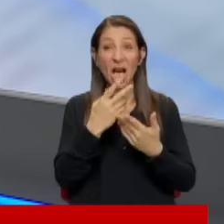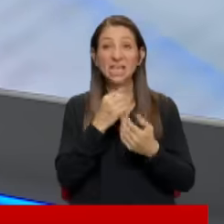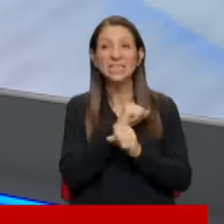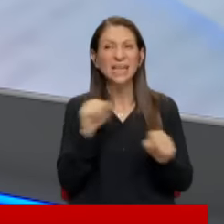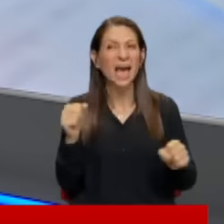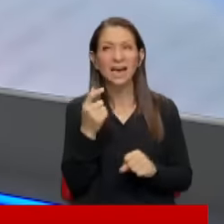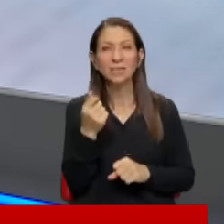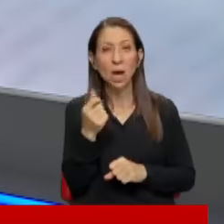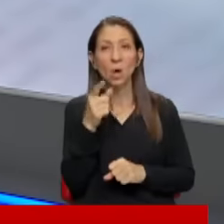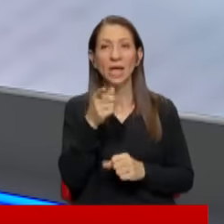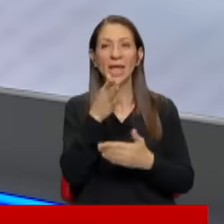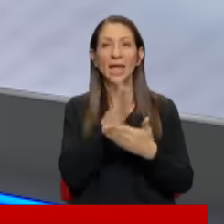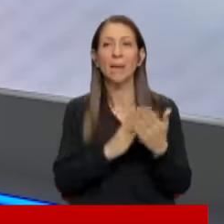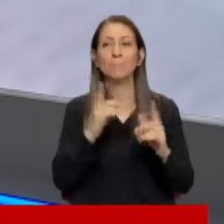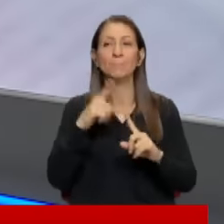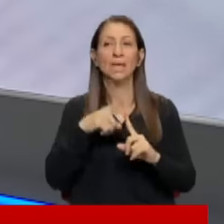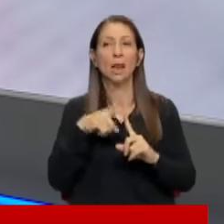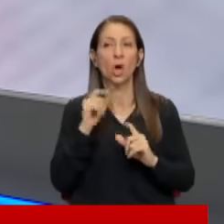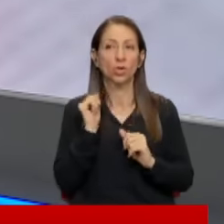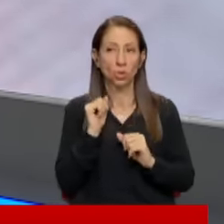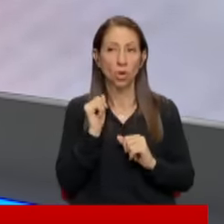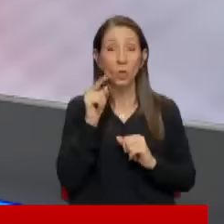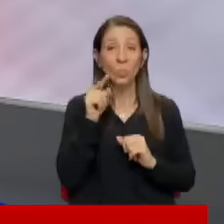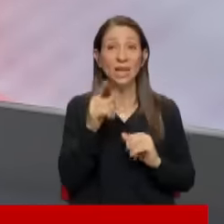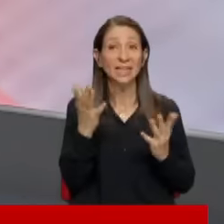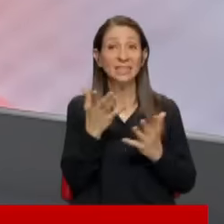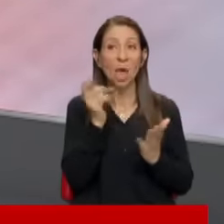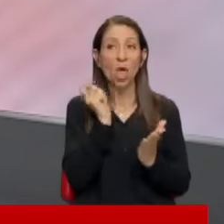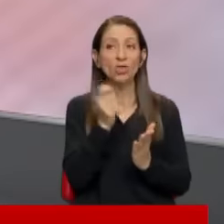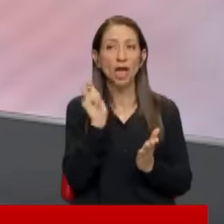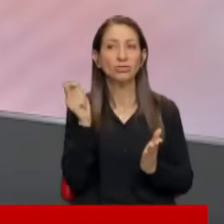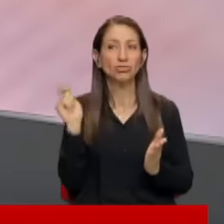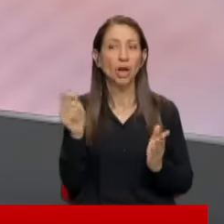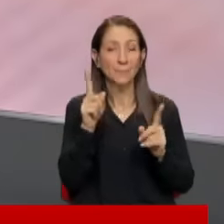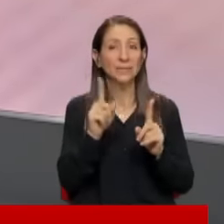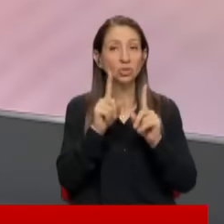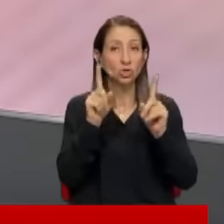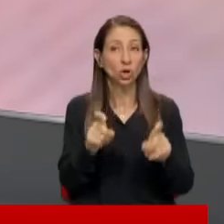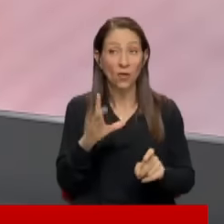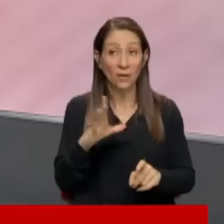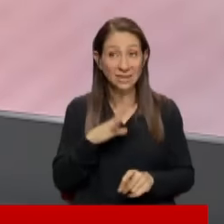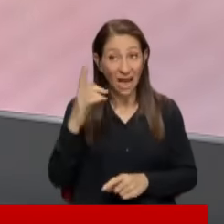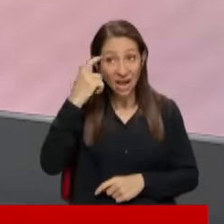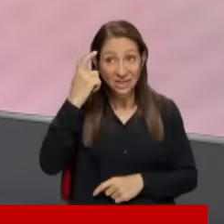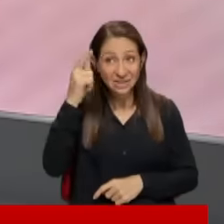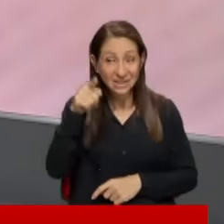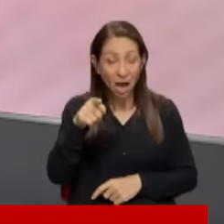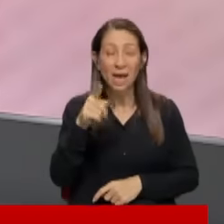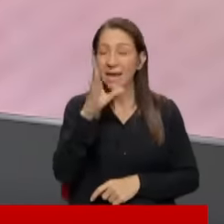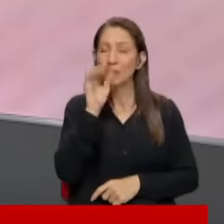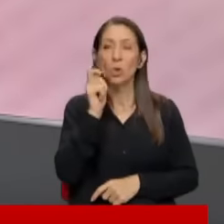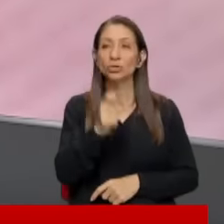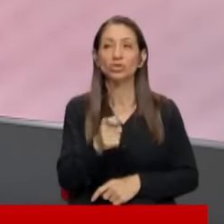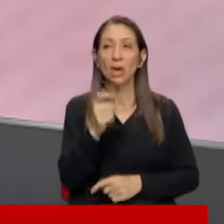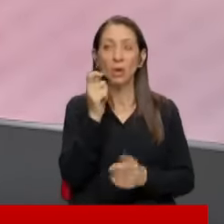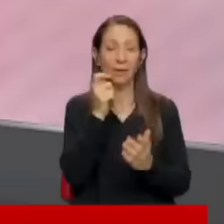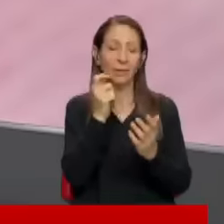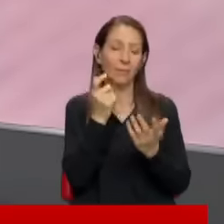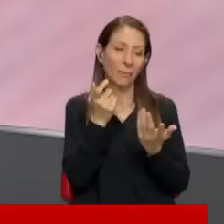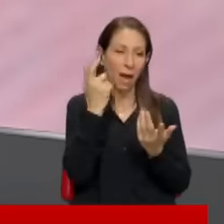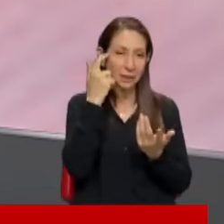kadar? O da yarım trilyon lira. Bunlar nasıl ödenecek diye bir soru geliyorsa aklınıza, kim ödeyecek diye bir soru